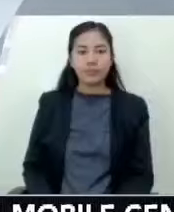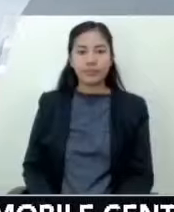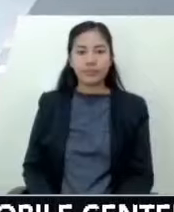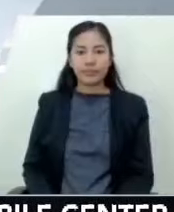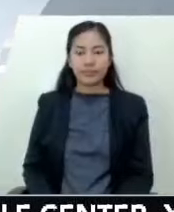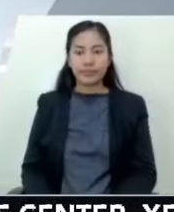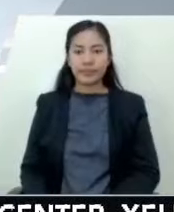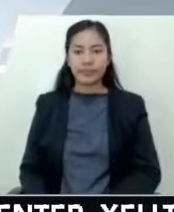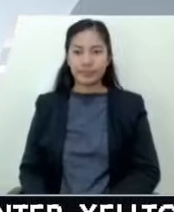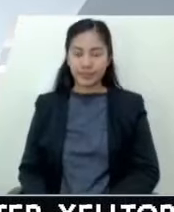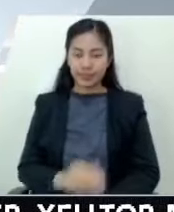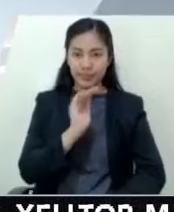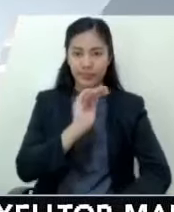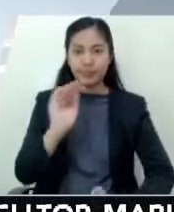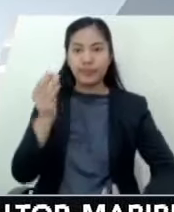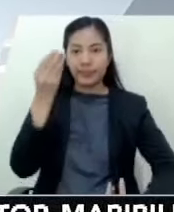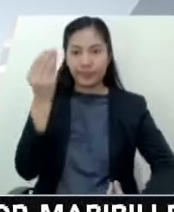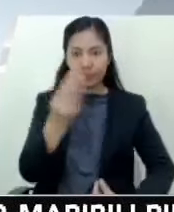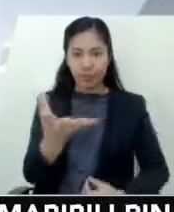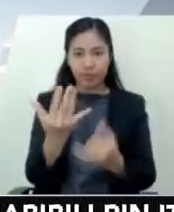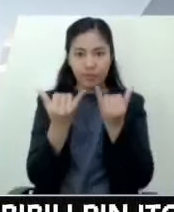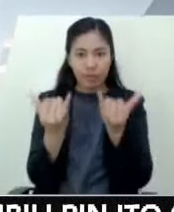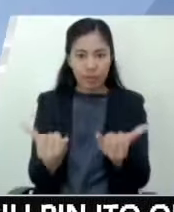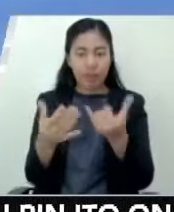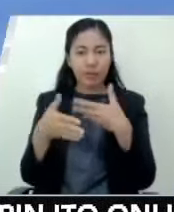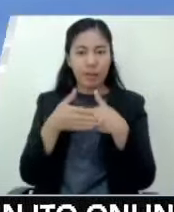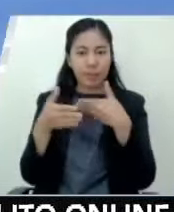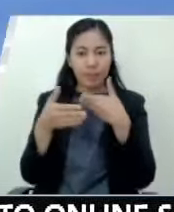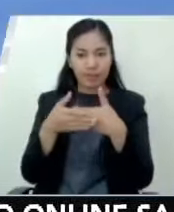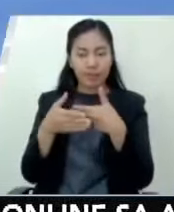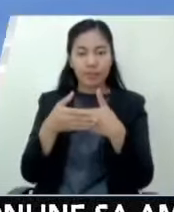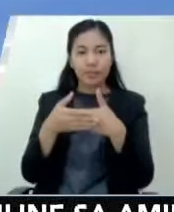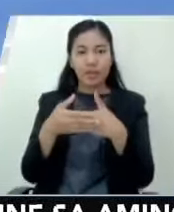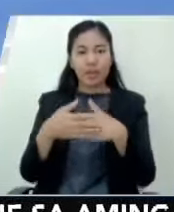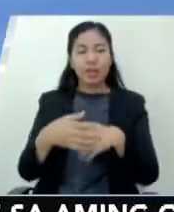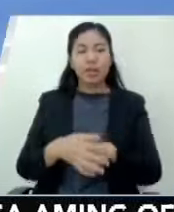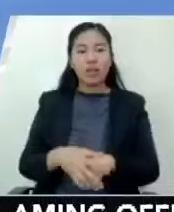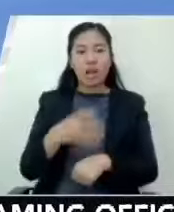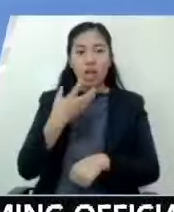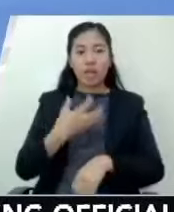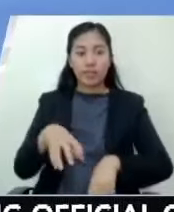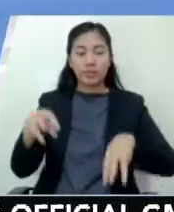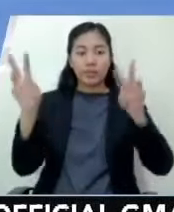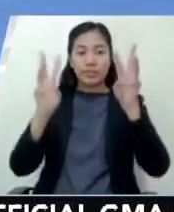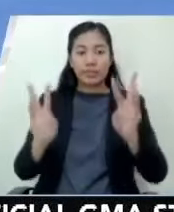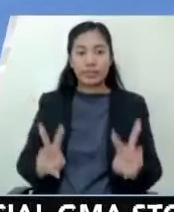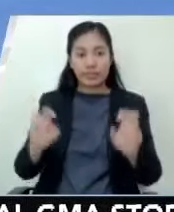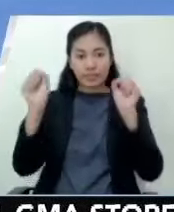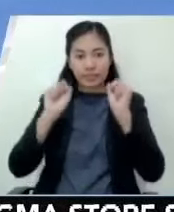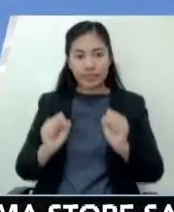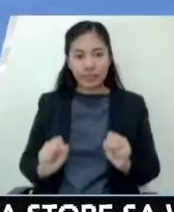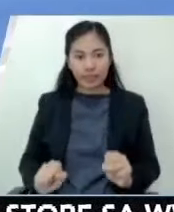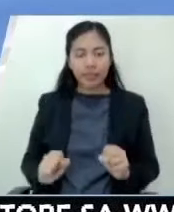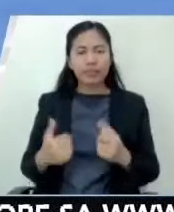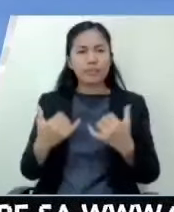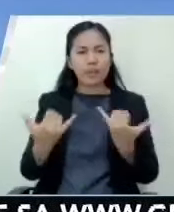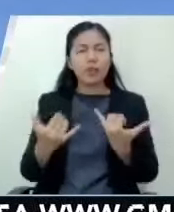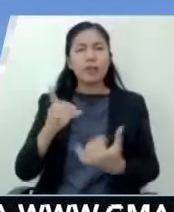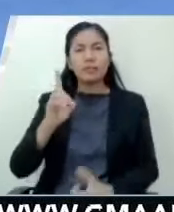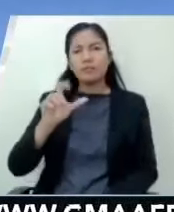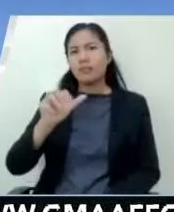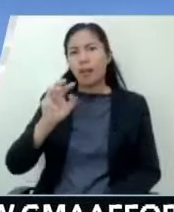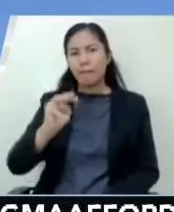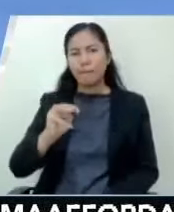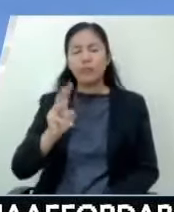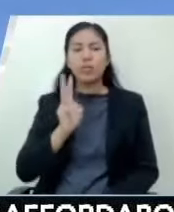Mga kapuso, habang papalapit po ang tag-init, patuloy ang pagbaba ng tubig sa maraming dam sa Luzon, kabilang na ang Angat. Mula sa